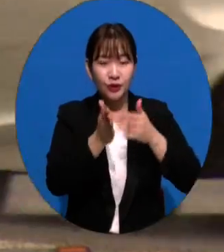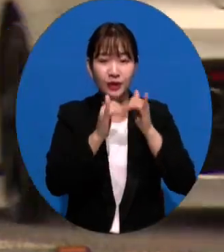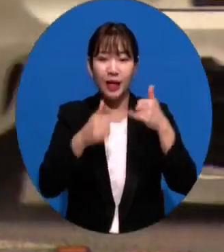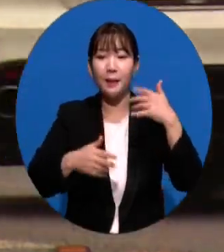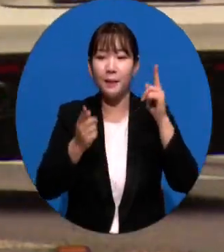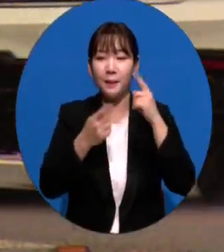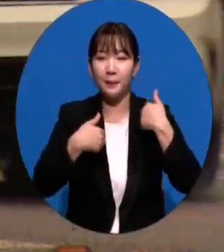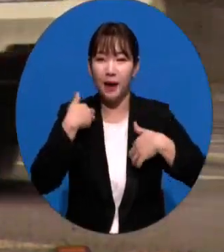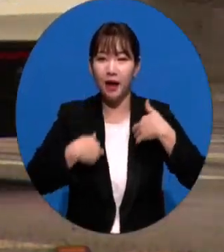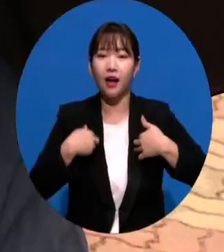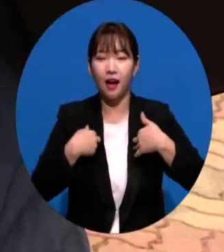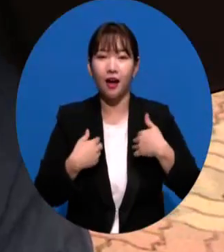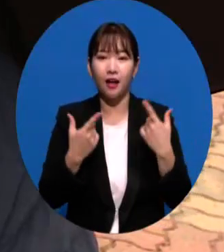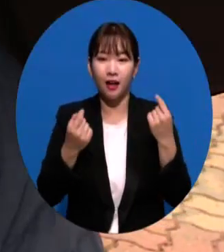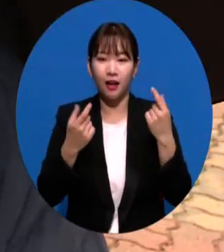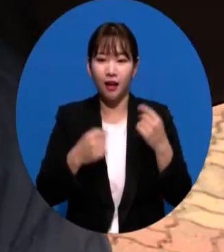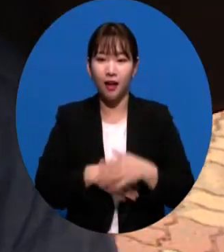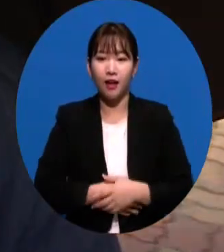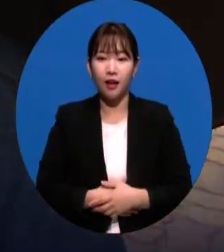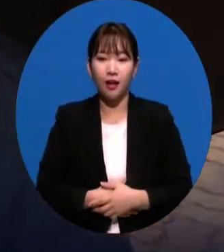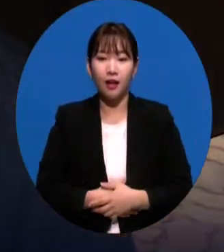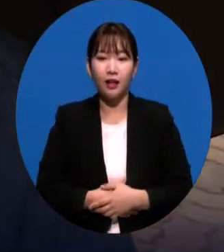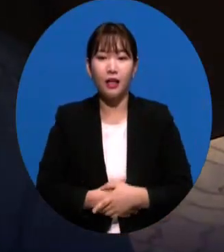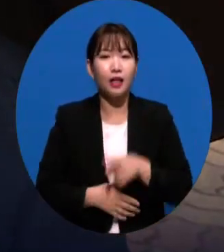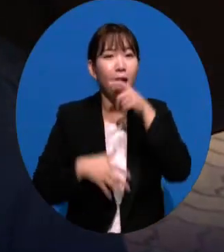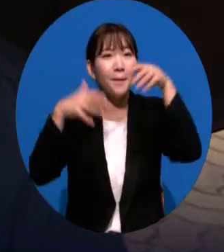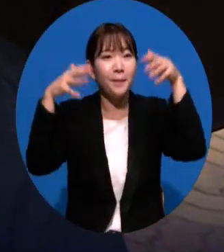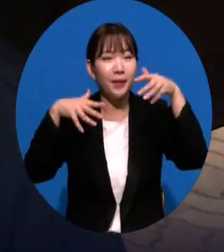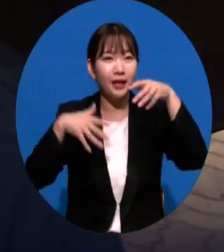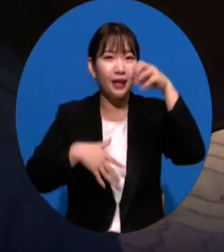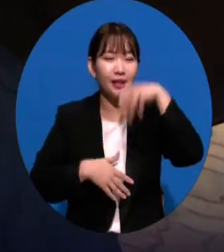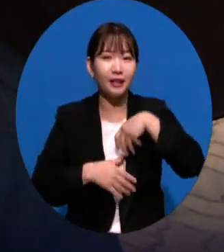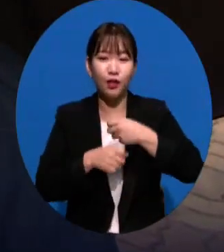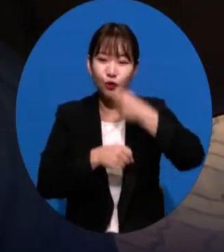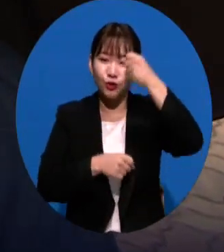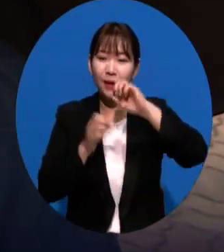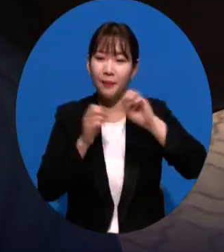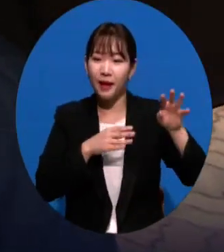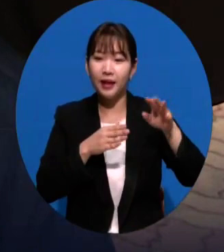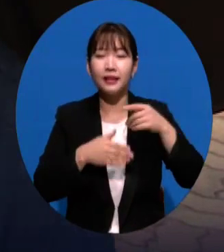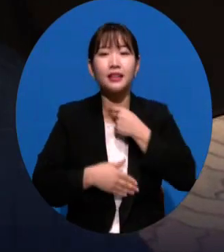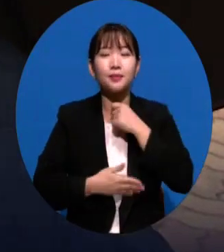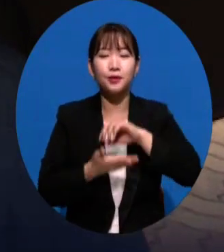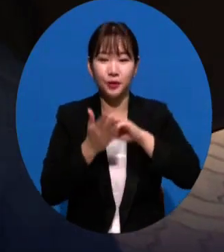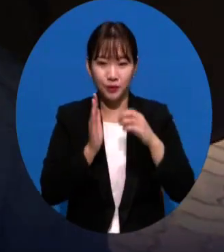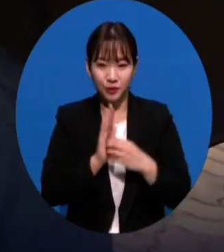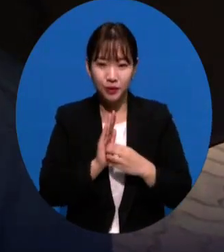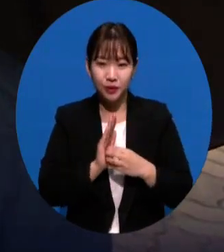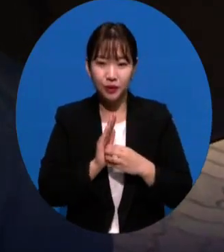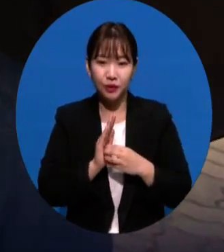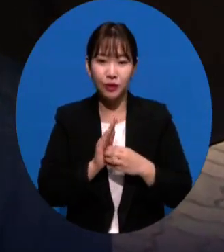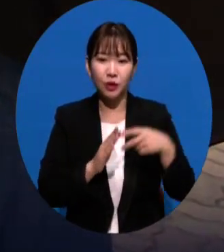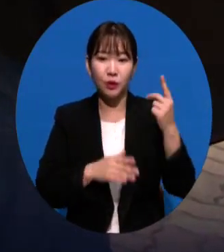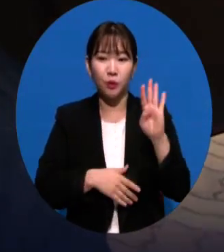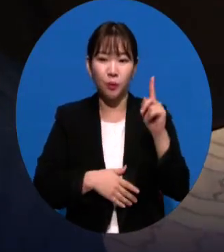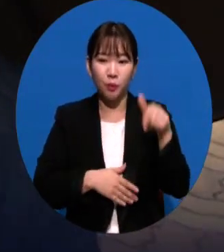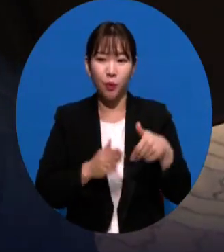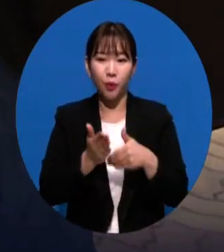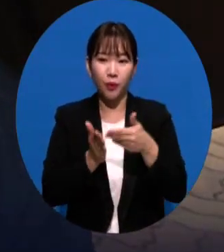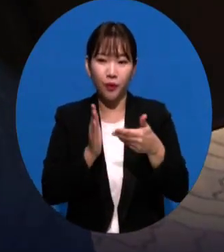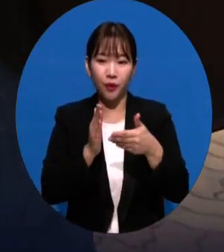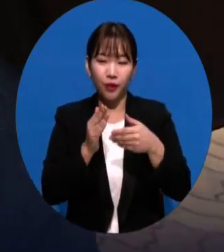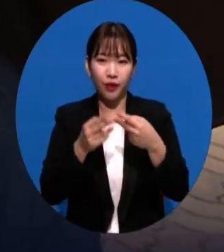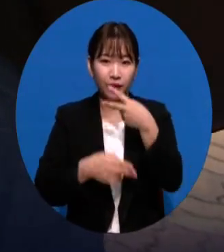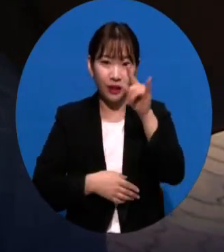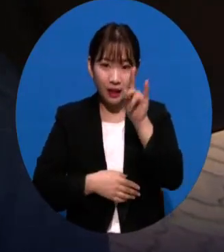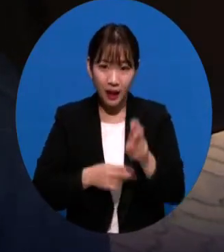반갑긴 마찬가지입니다. 이런 비는 좀 맞고 싶을 정도로 지금 보니까 동북 수원지